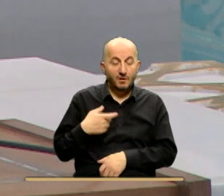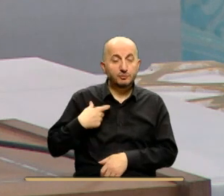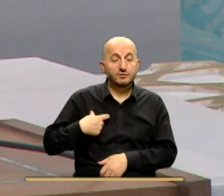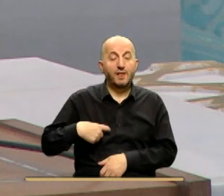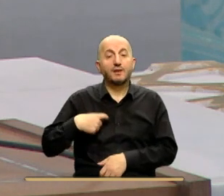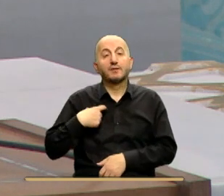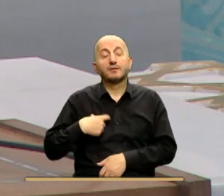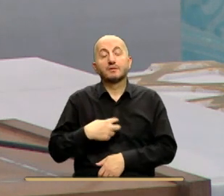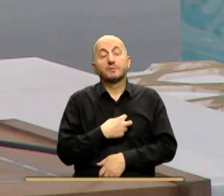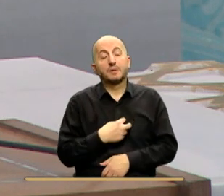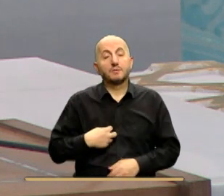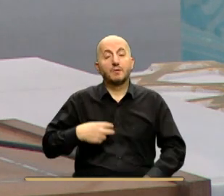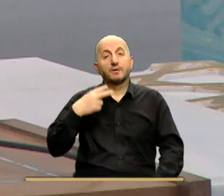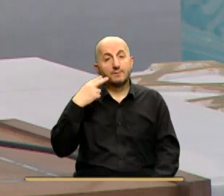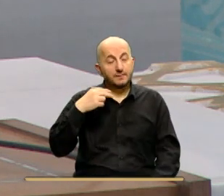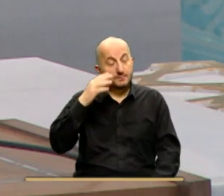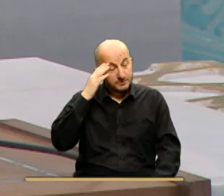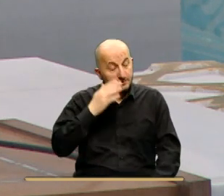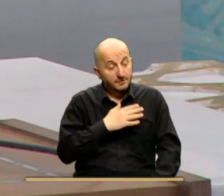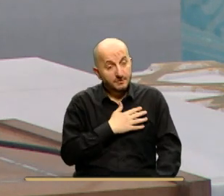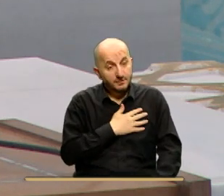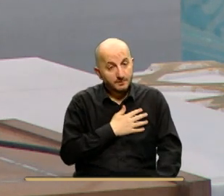özellikle Peygamber Efendimiz Aleyhisselatü Vesselam'ın